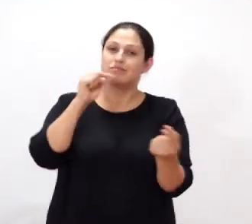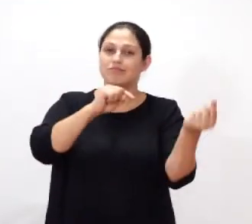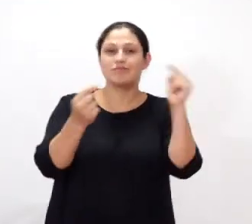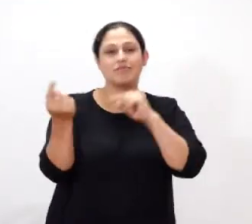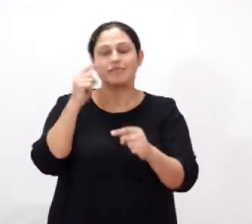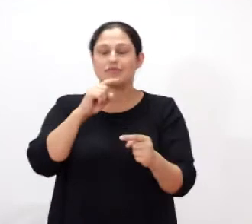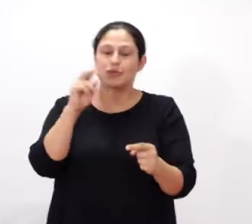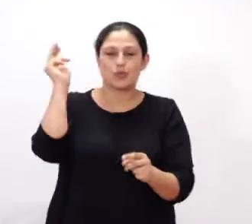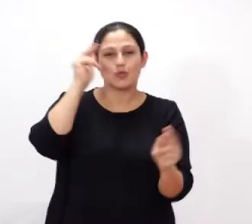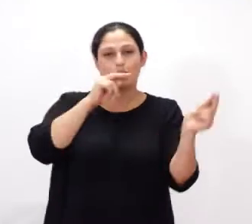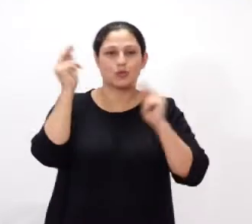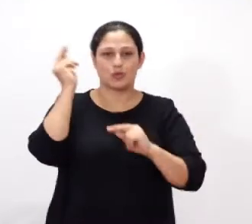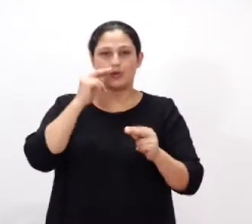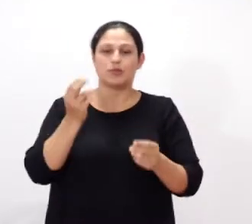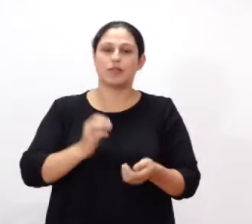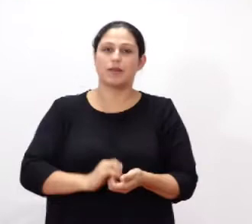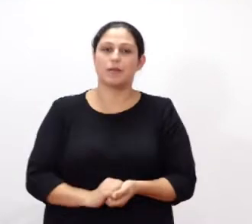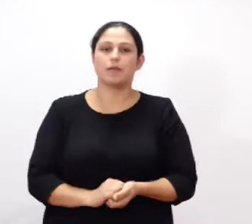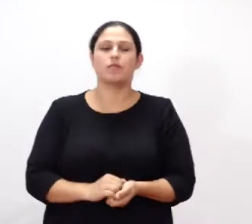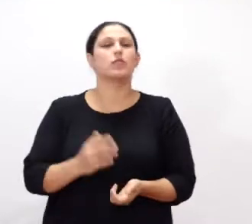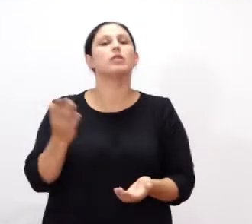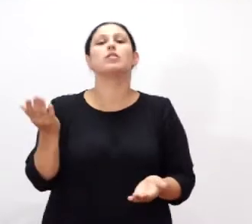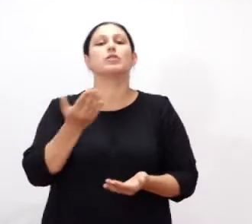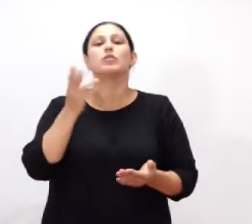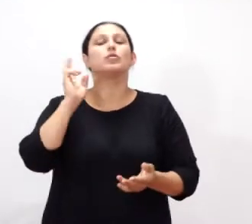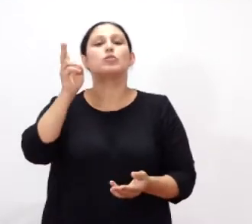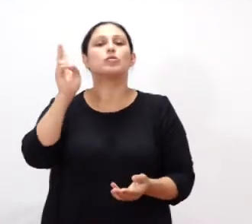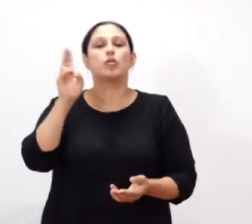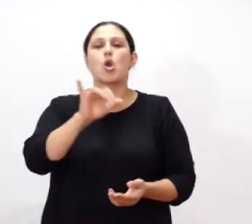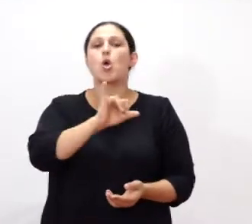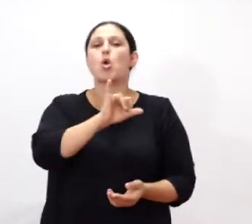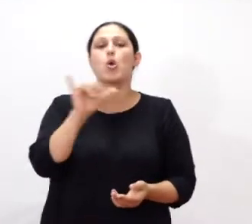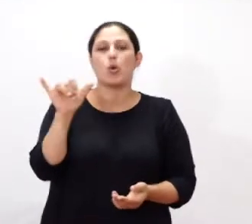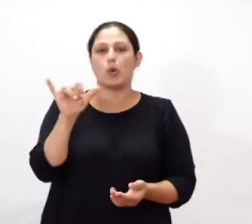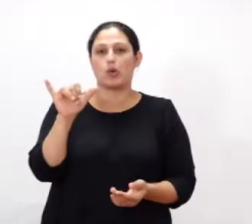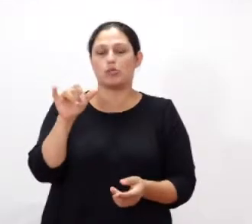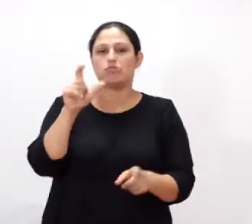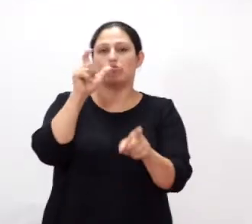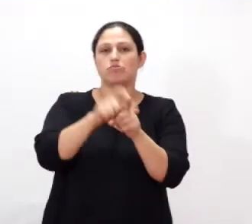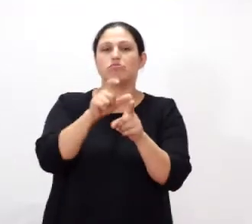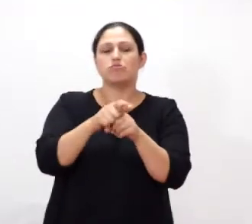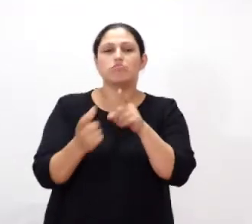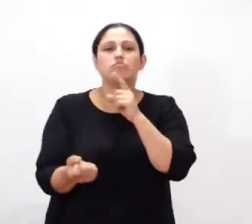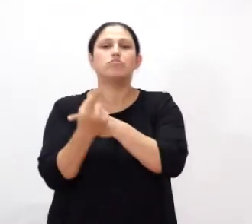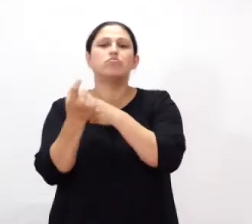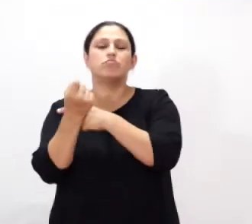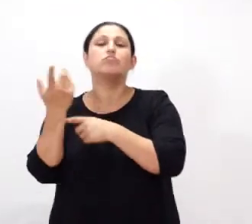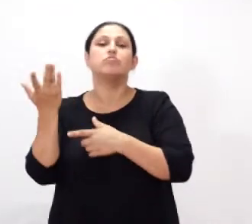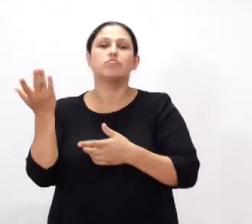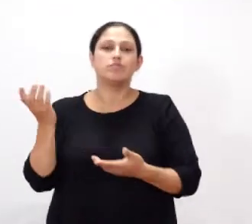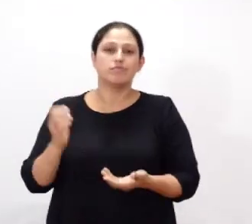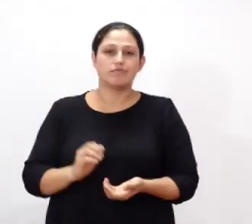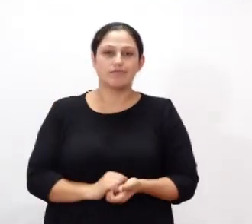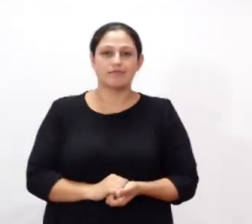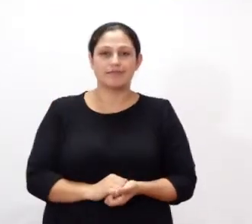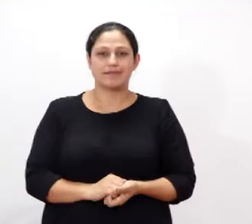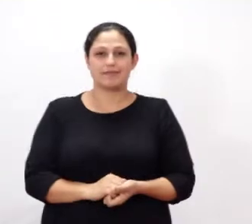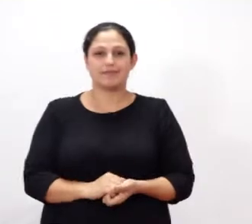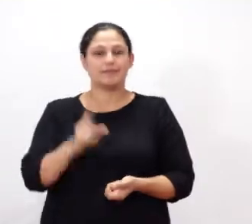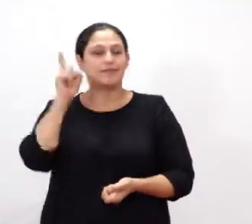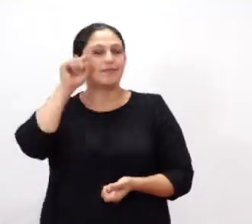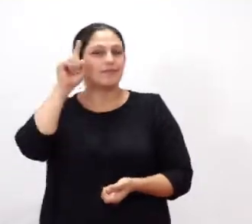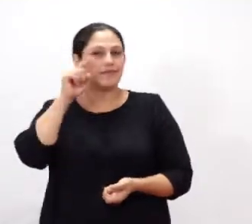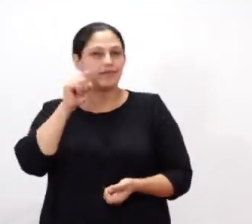کنیم کنی کی با حرف او کلمه پیدا میکند